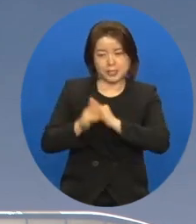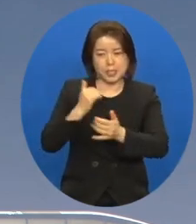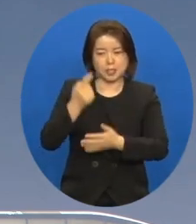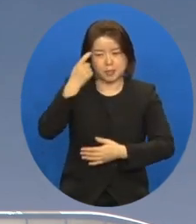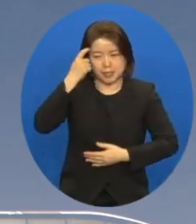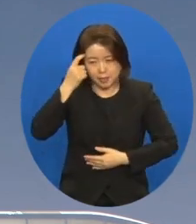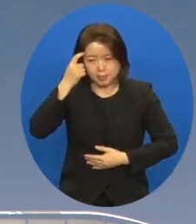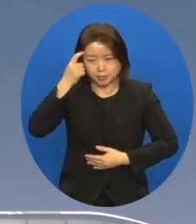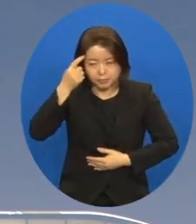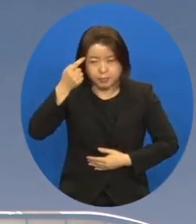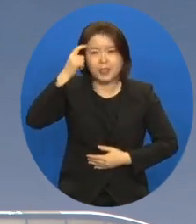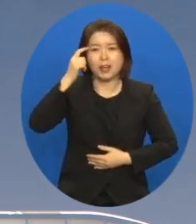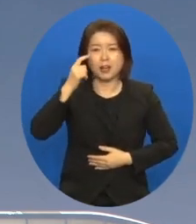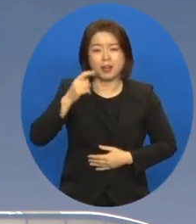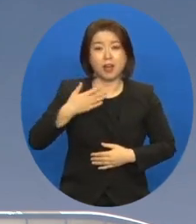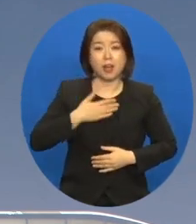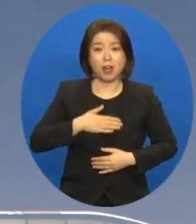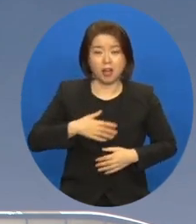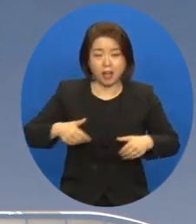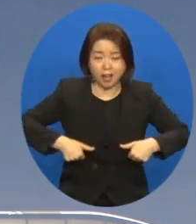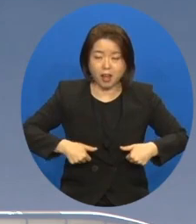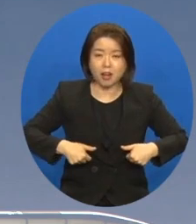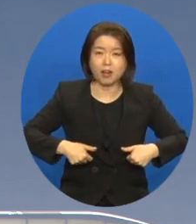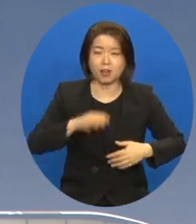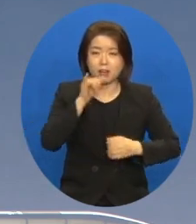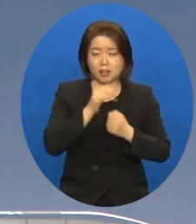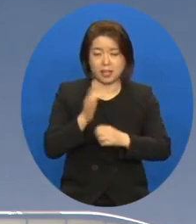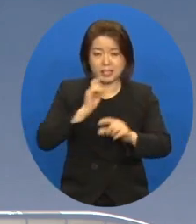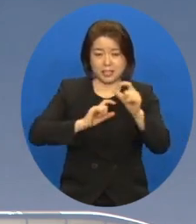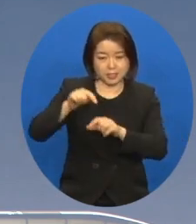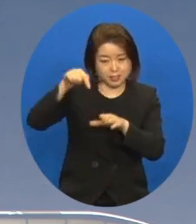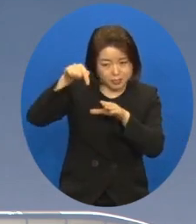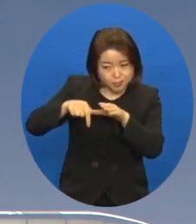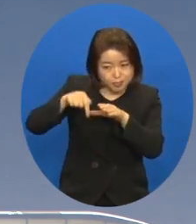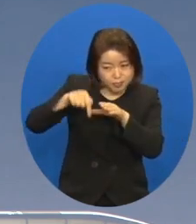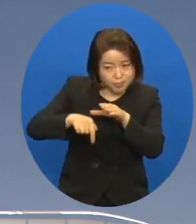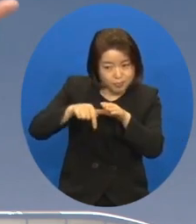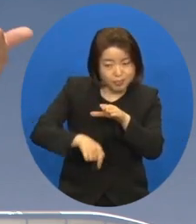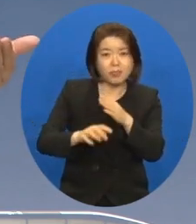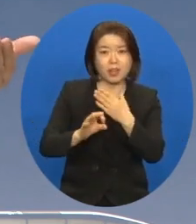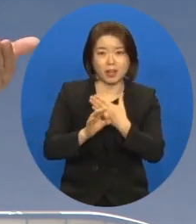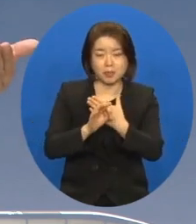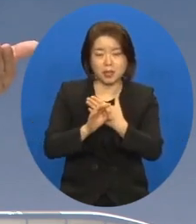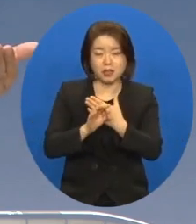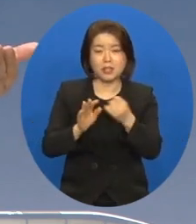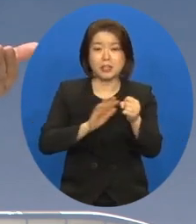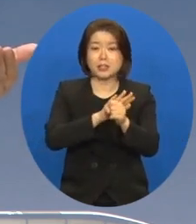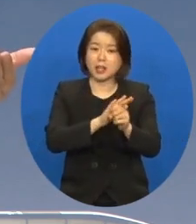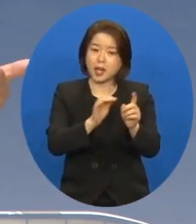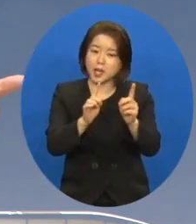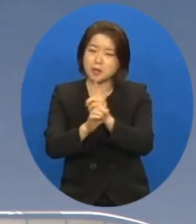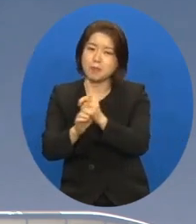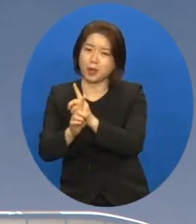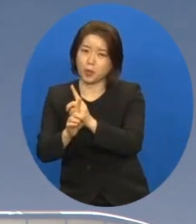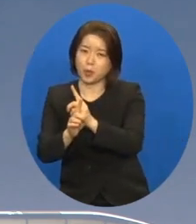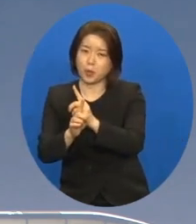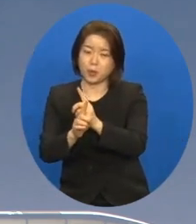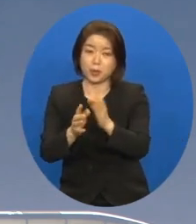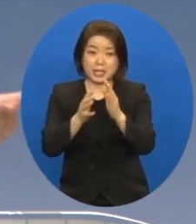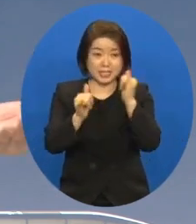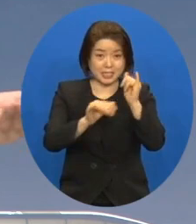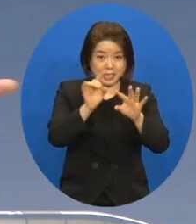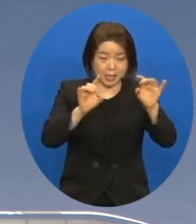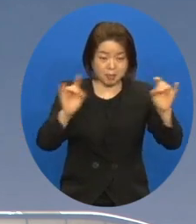것. 주님을 의식하는 것이 점점 더 깊어지면 사랑이 달라집니다.